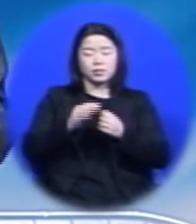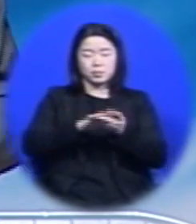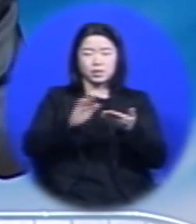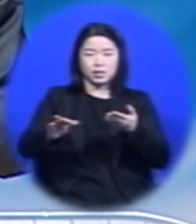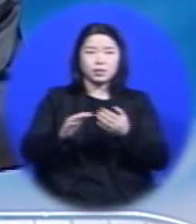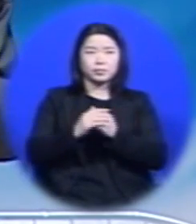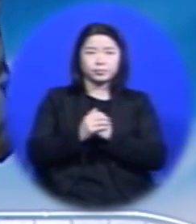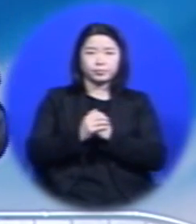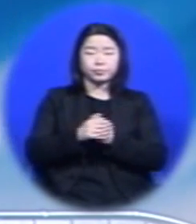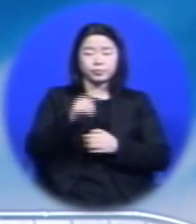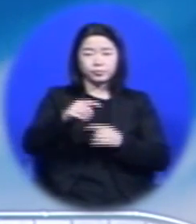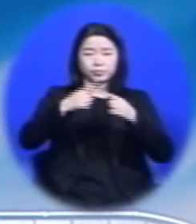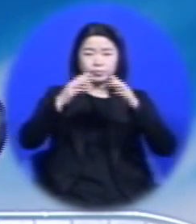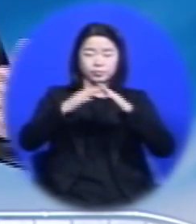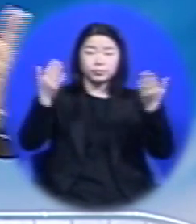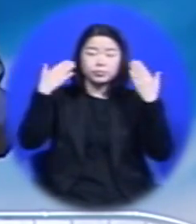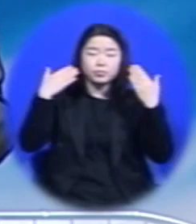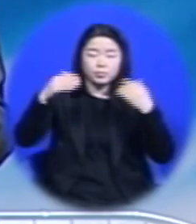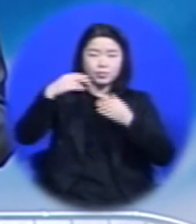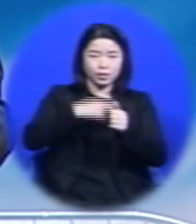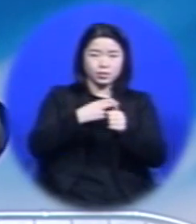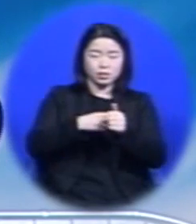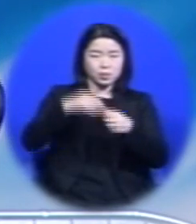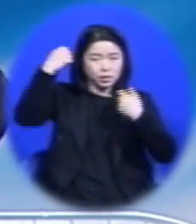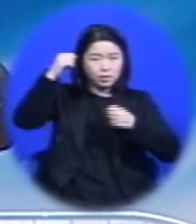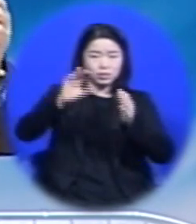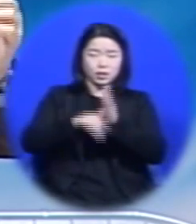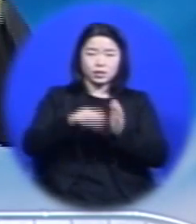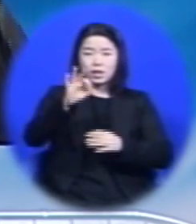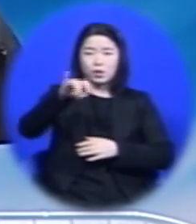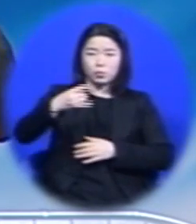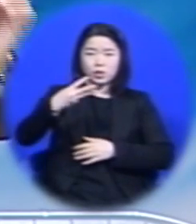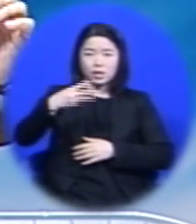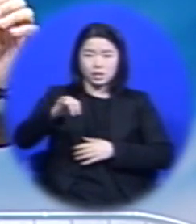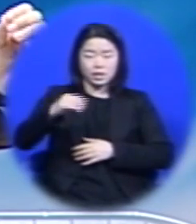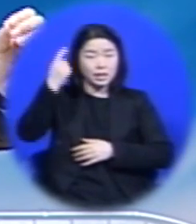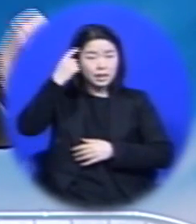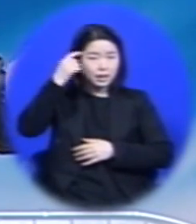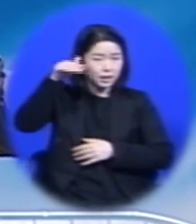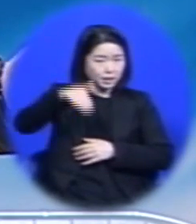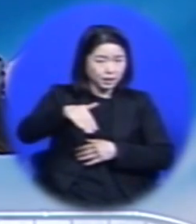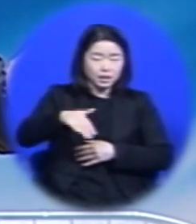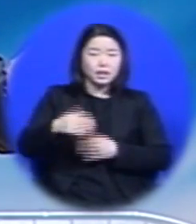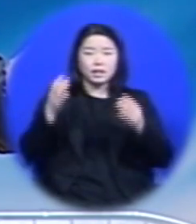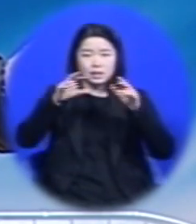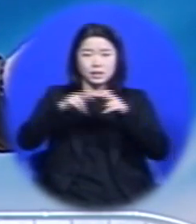제목입니다 그 교회학교 선생님이 연극을 하는데 윌리라고 하는 지적 장애아가